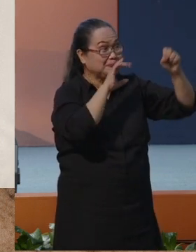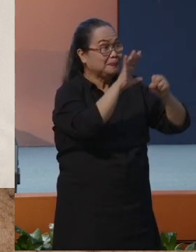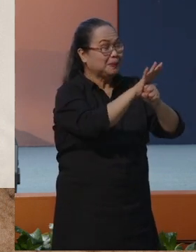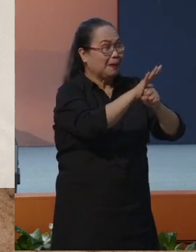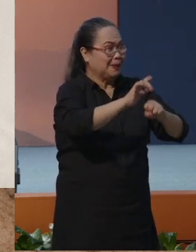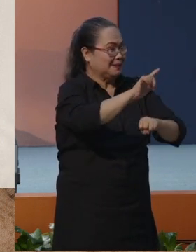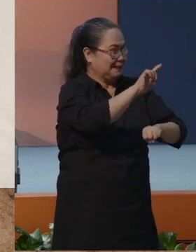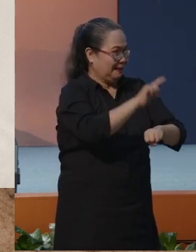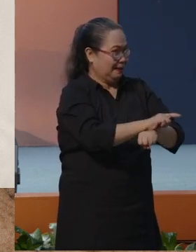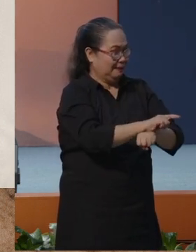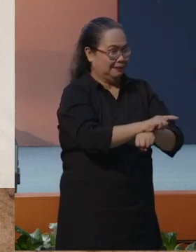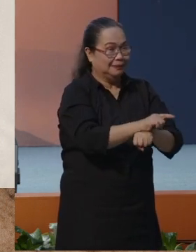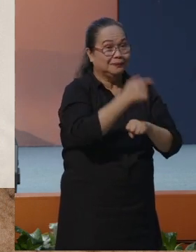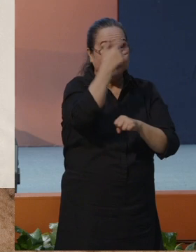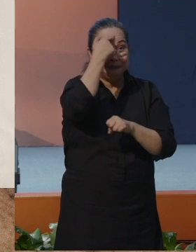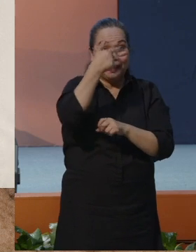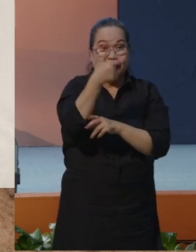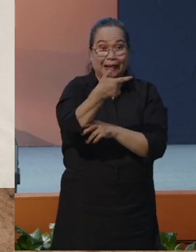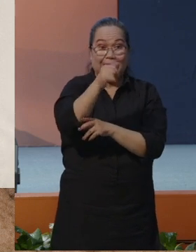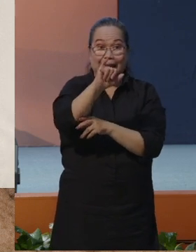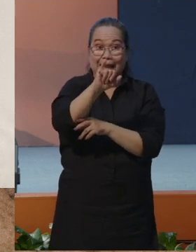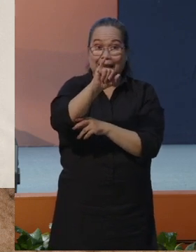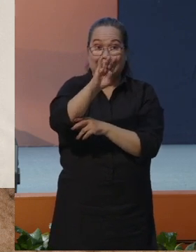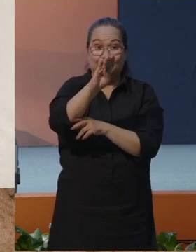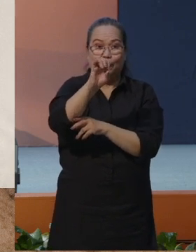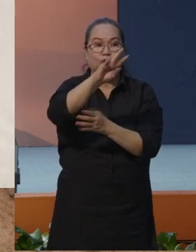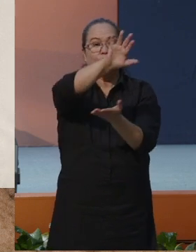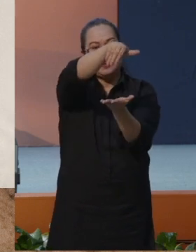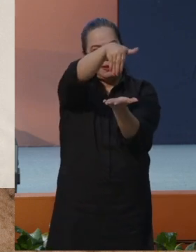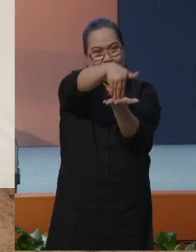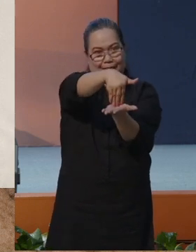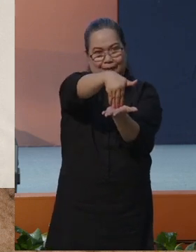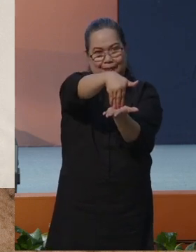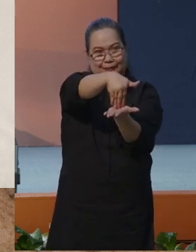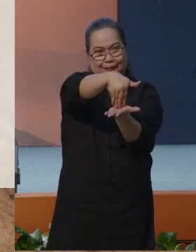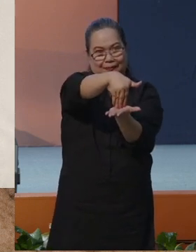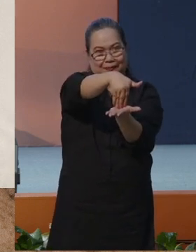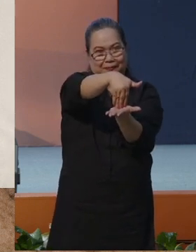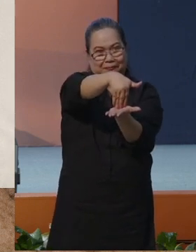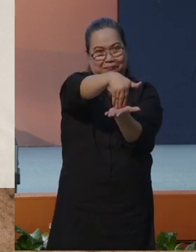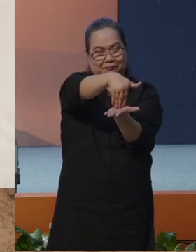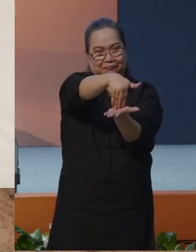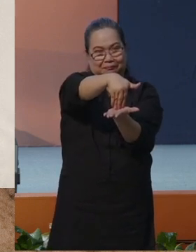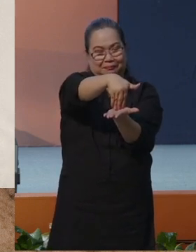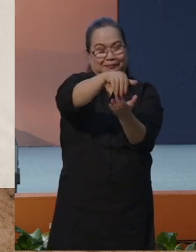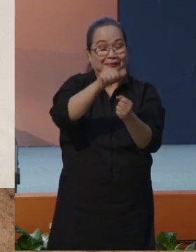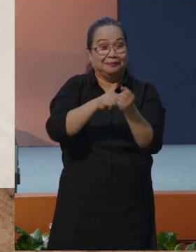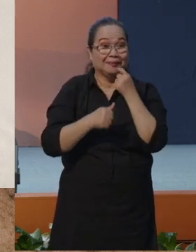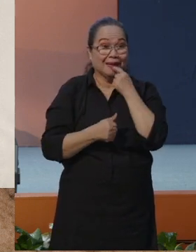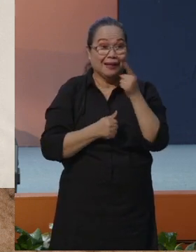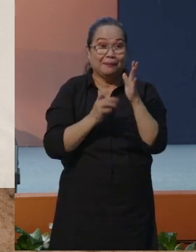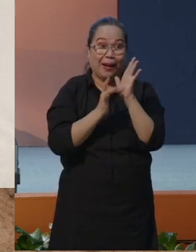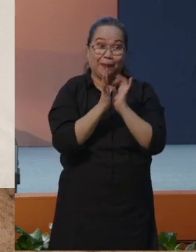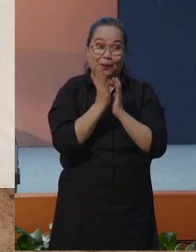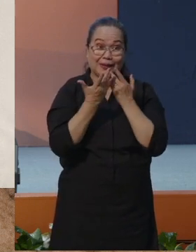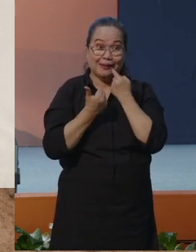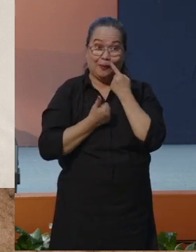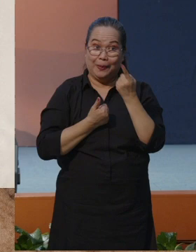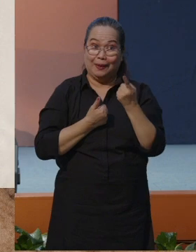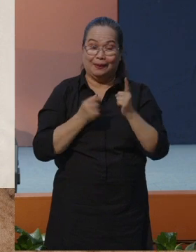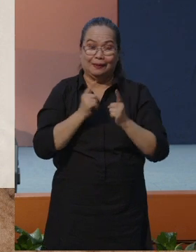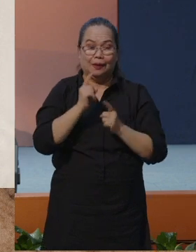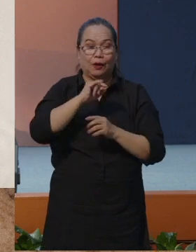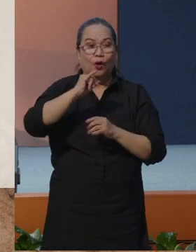Land. Kasi yung Gibeon ay gitnang-gitna. No? Sabi nga ng Biblia, sabi